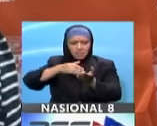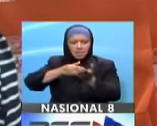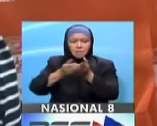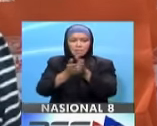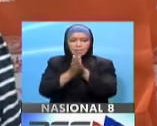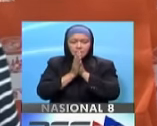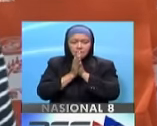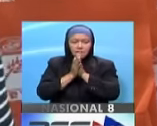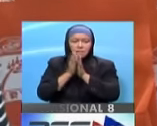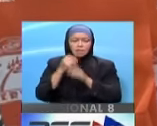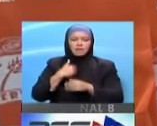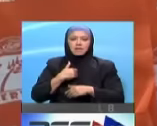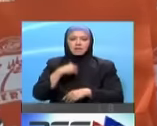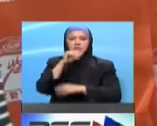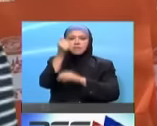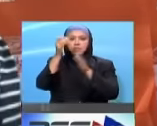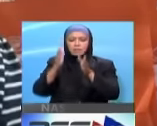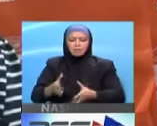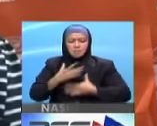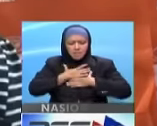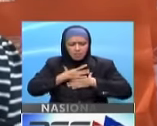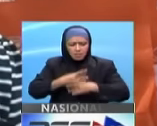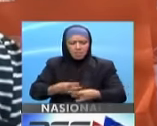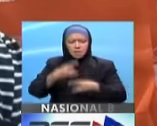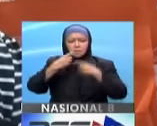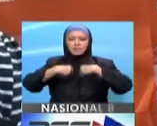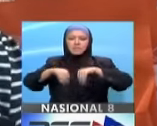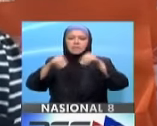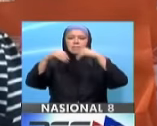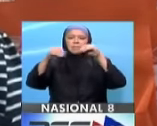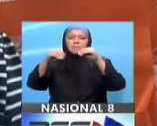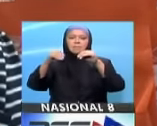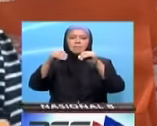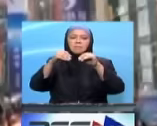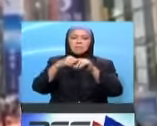yang berminat untuk memasarkan produk kita kat China ni.